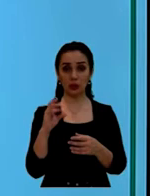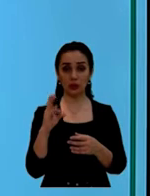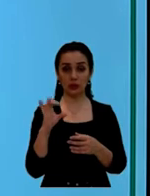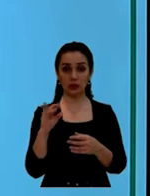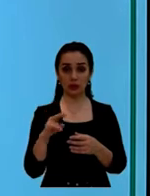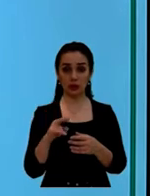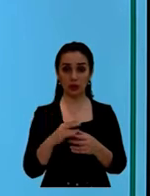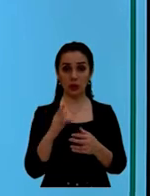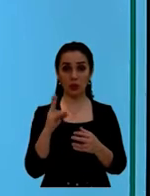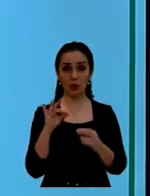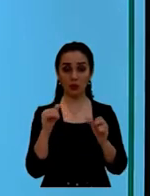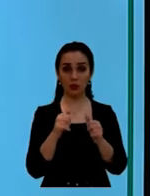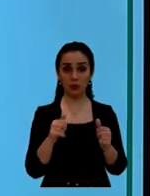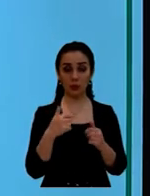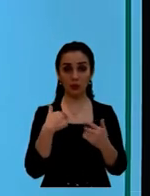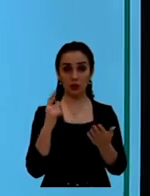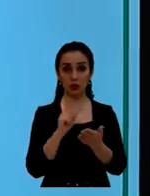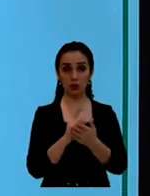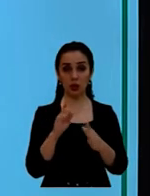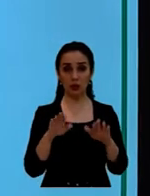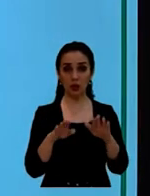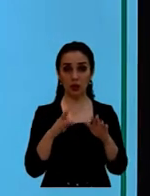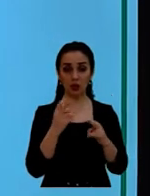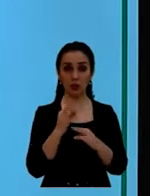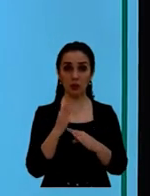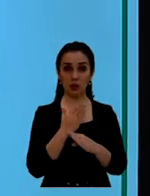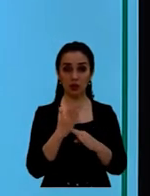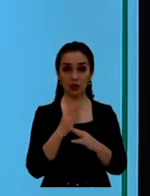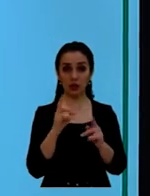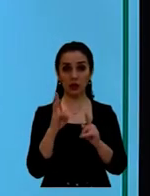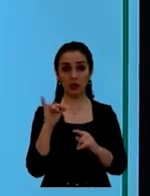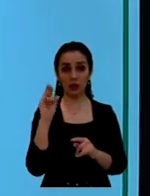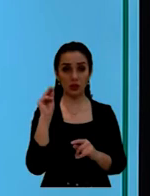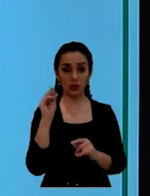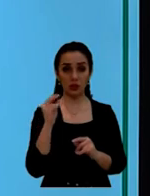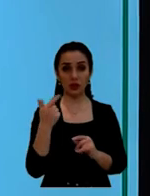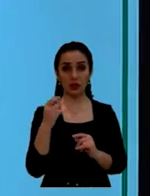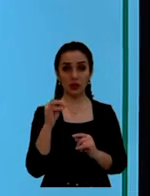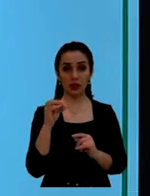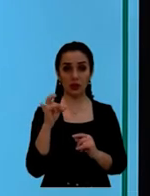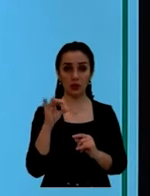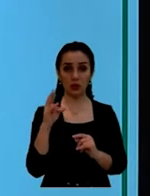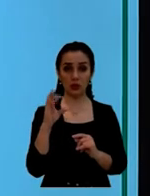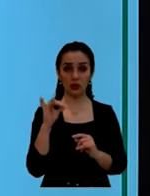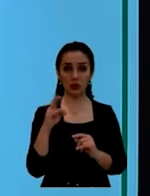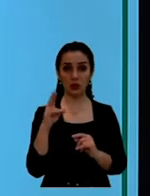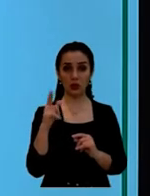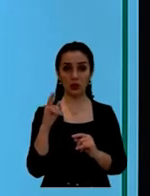по формуле мы должны молярную массу разделить на число hydra пса групп